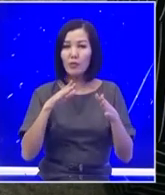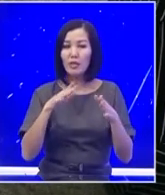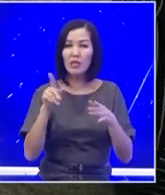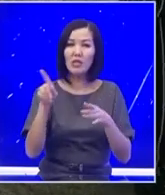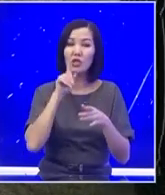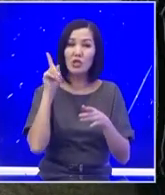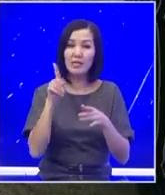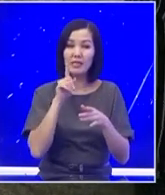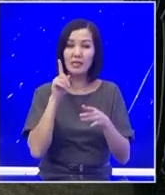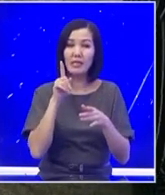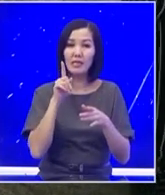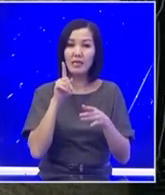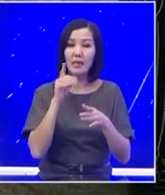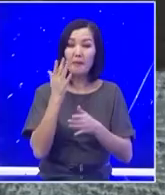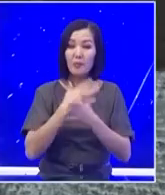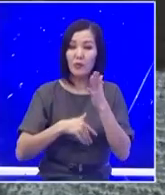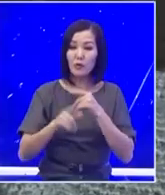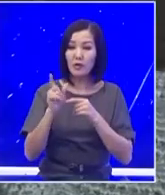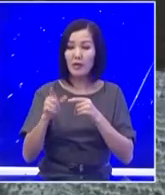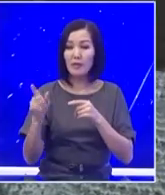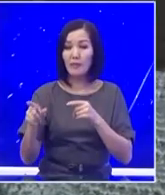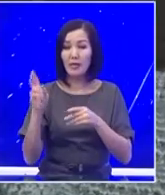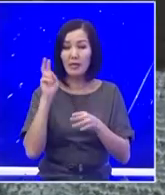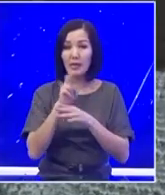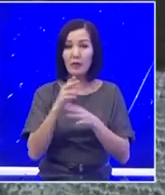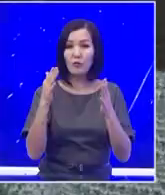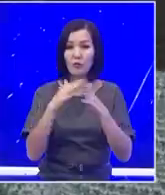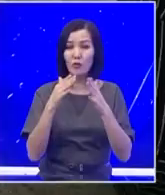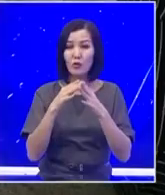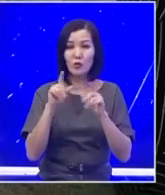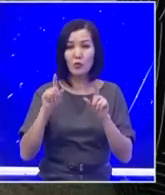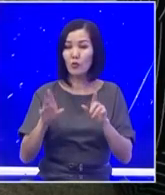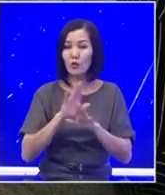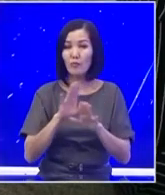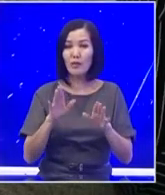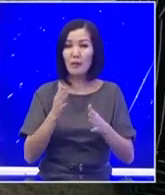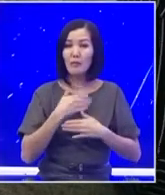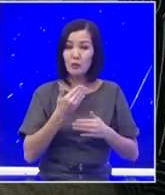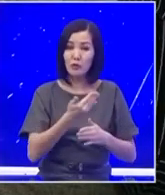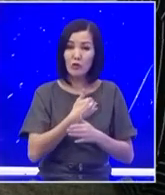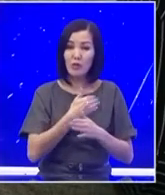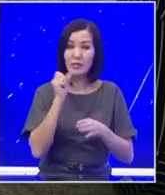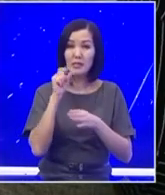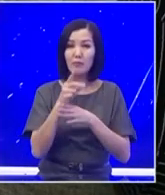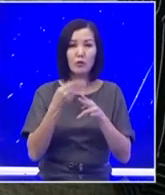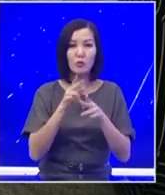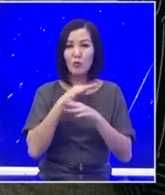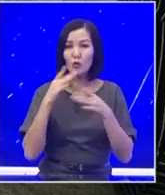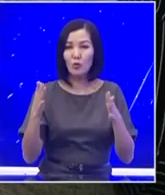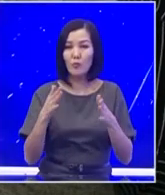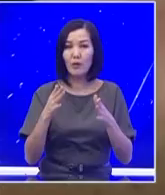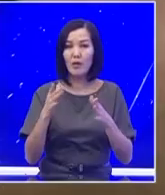жас мүгедектер келеді, үйлерінде отырып қалған. Біздің заттарымызға сұраныс көп. Және де